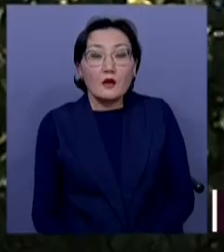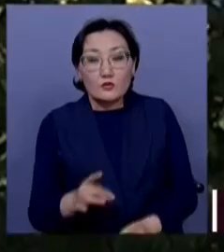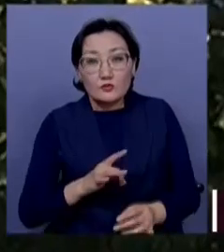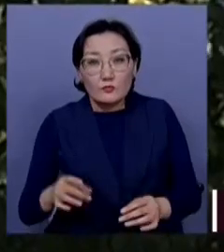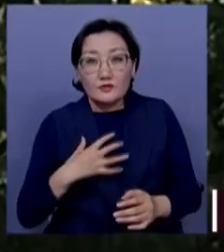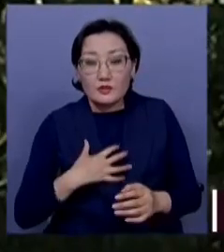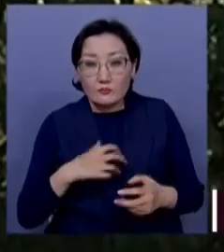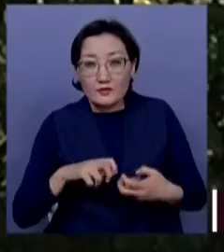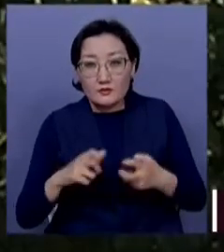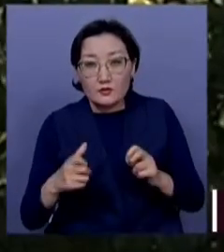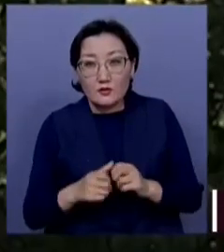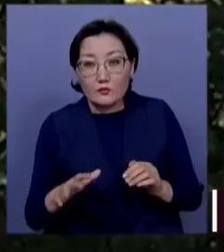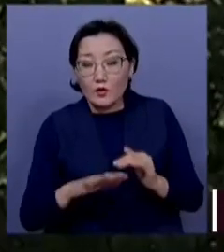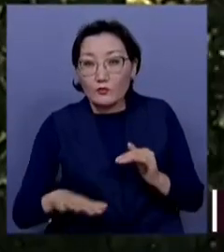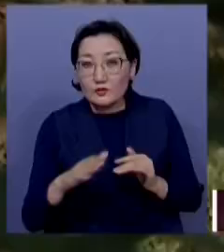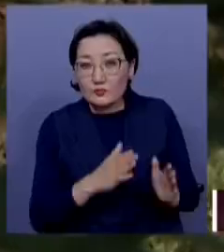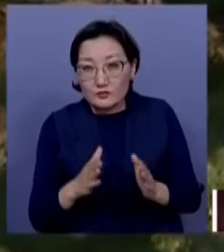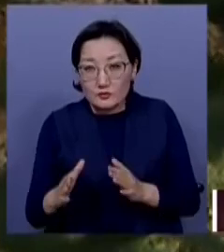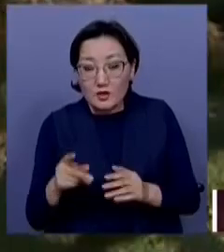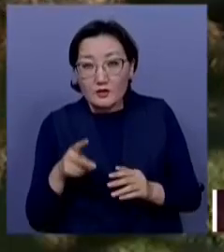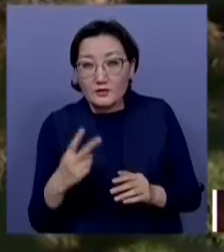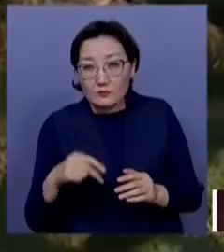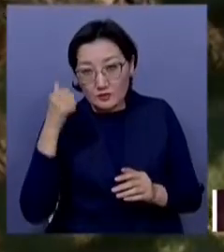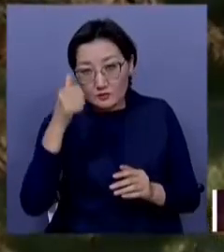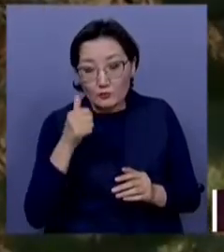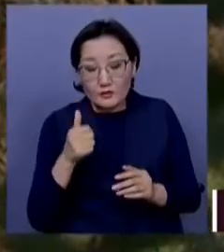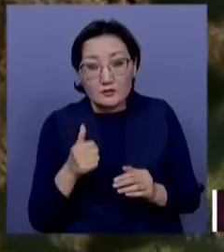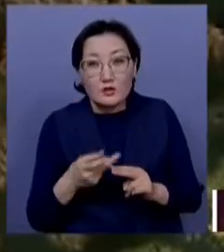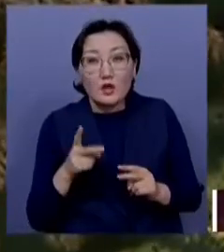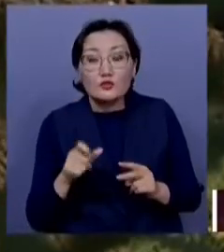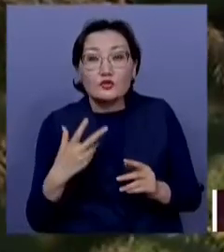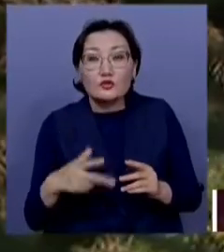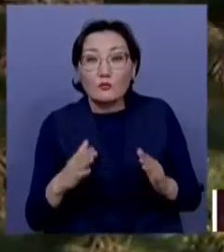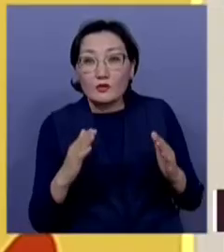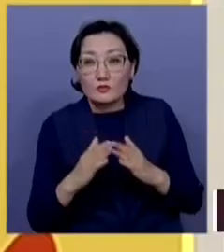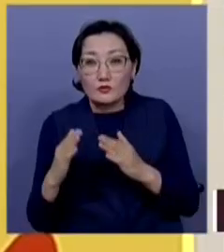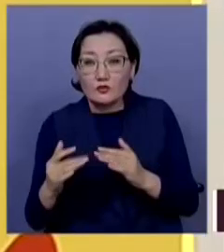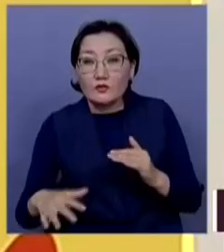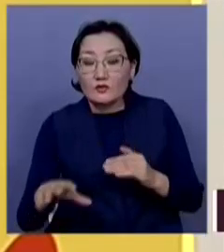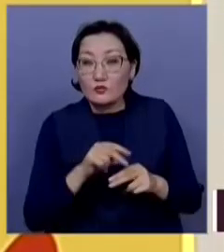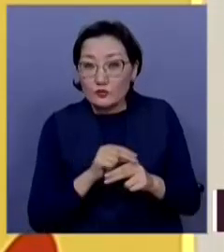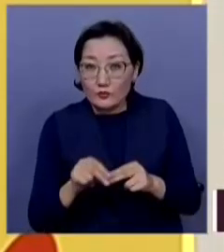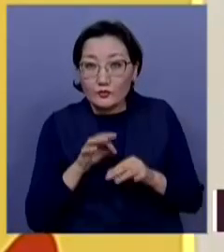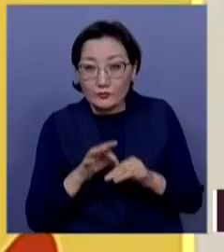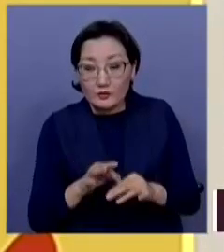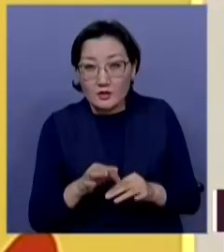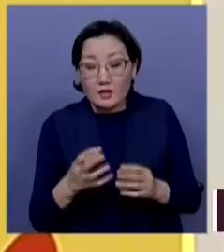Аудандағы өзекті мәселе аулаларды ретке келтіру. 2020 жылы 120 үй ауылды жөндеуден өтеді.